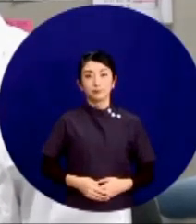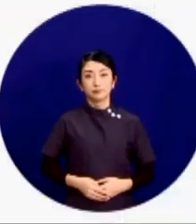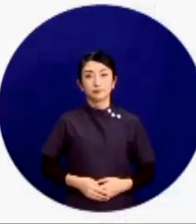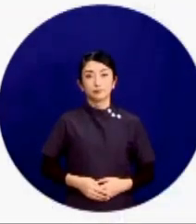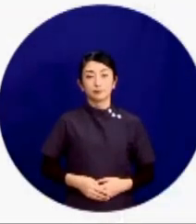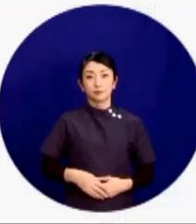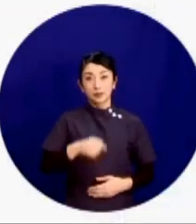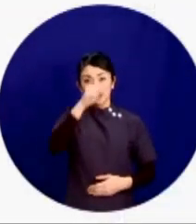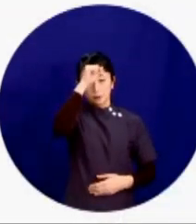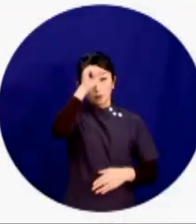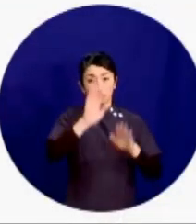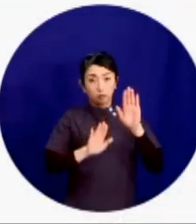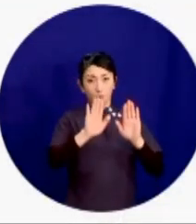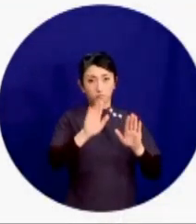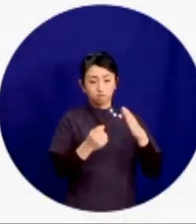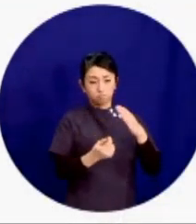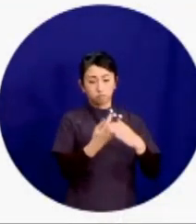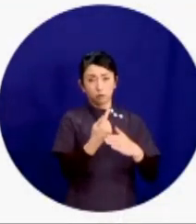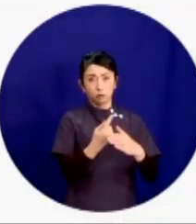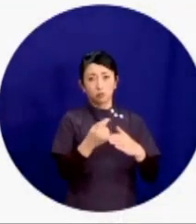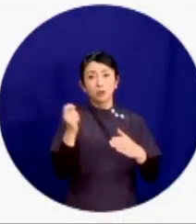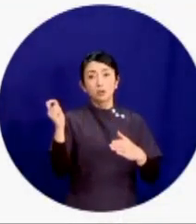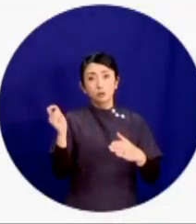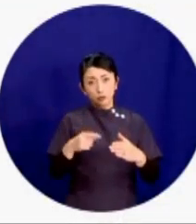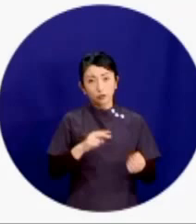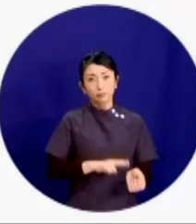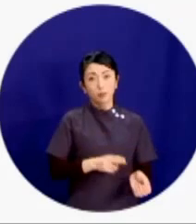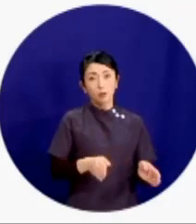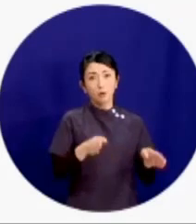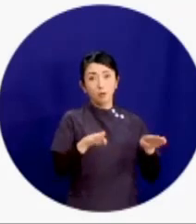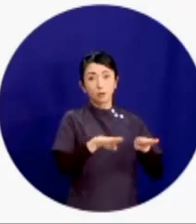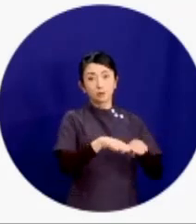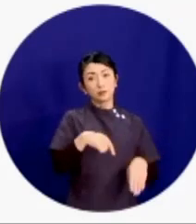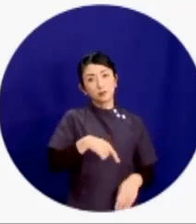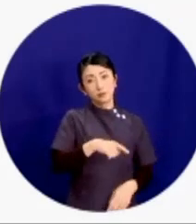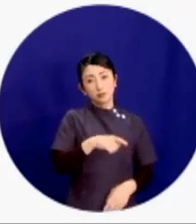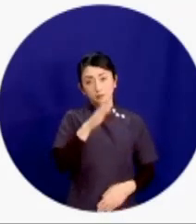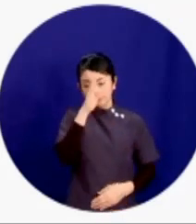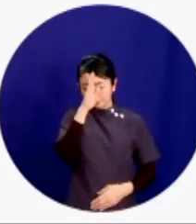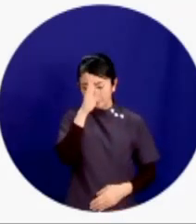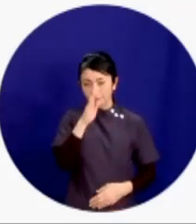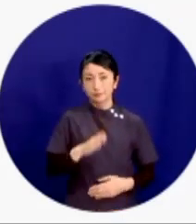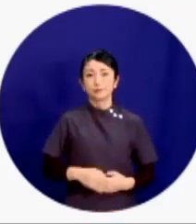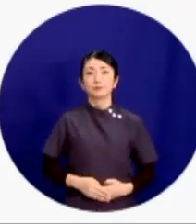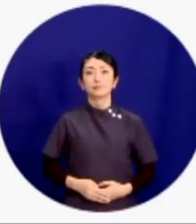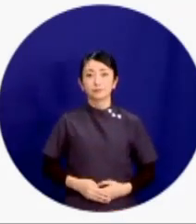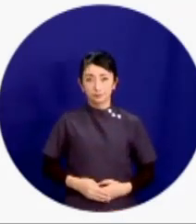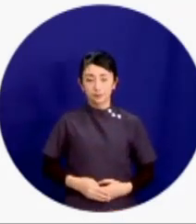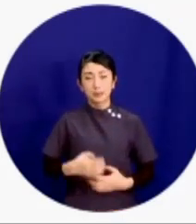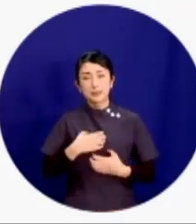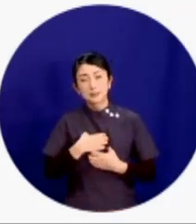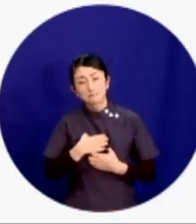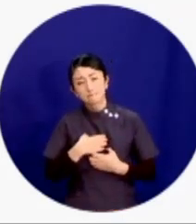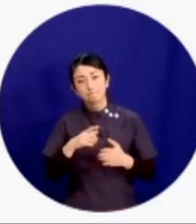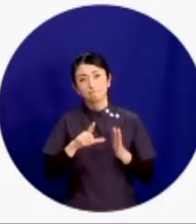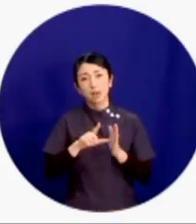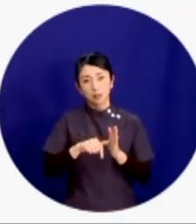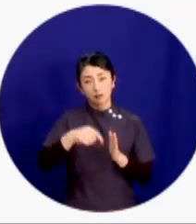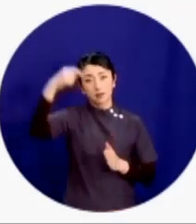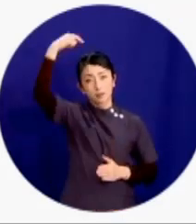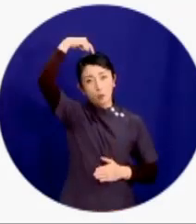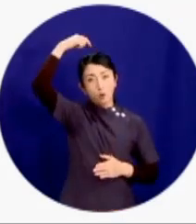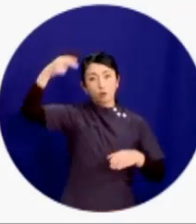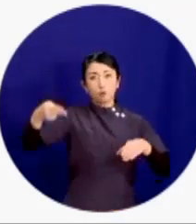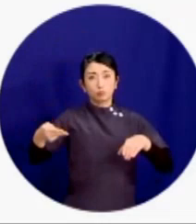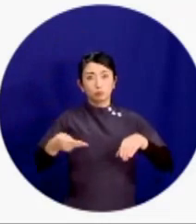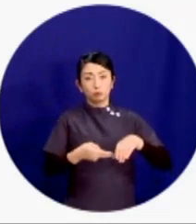。症状が出現したら早く受診してください。で、気になる方は脳ド